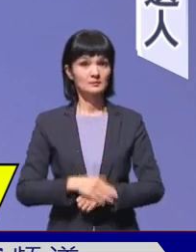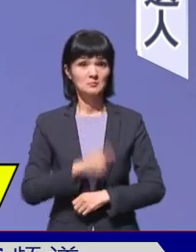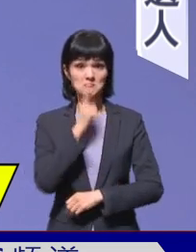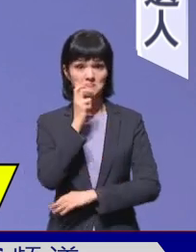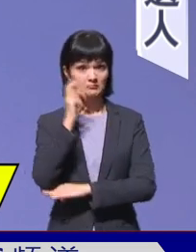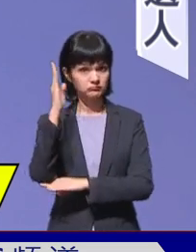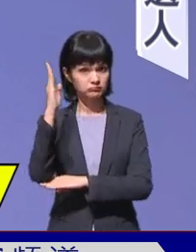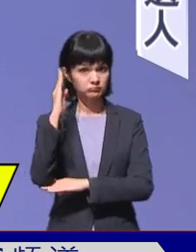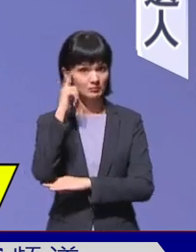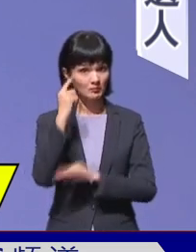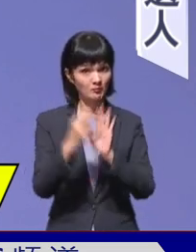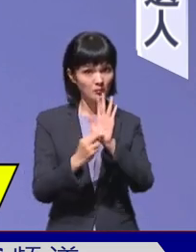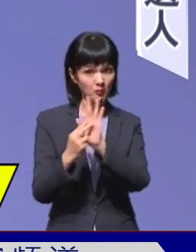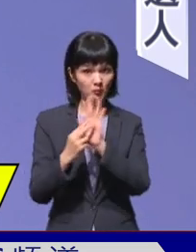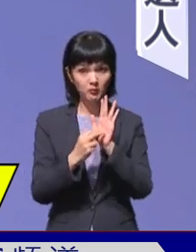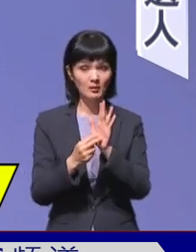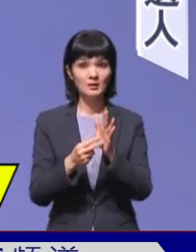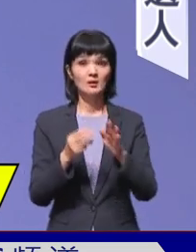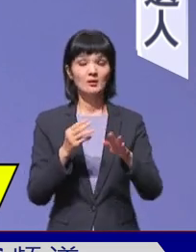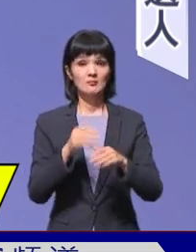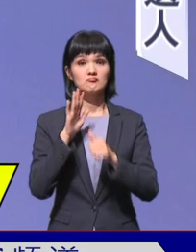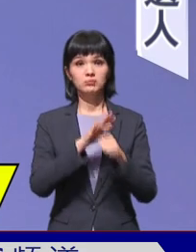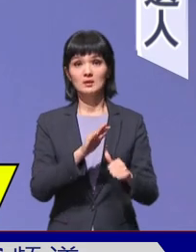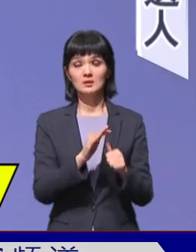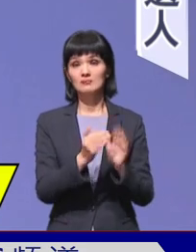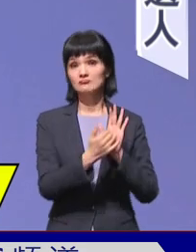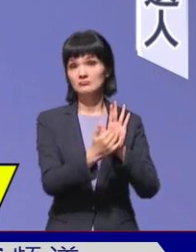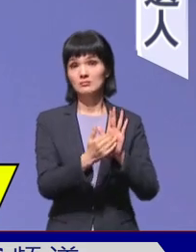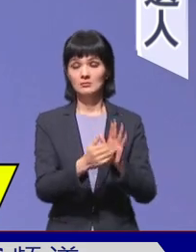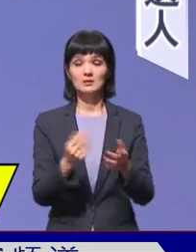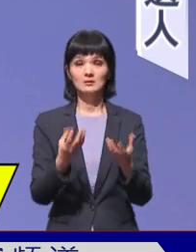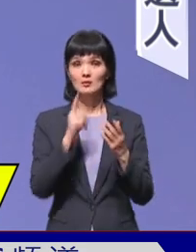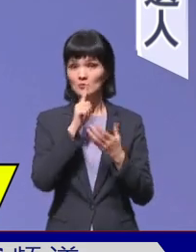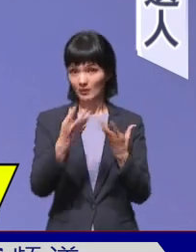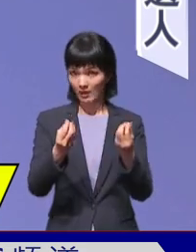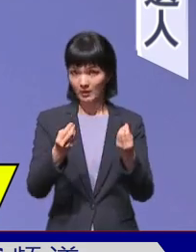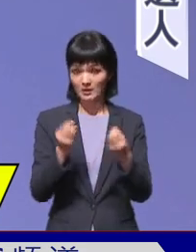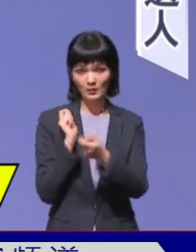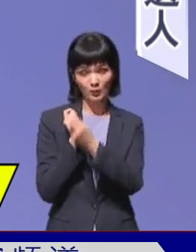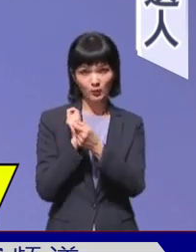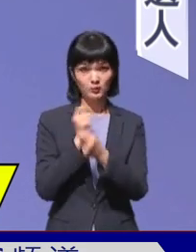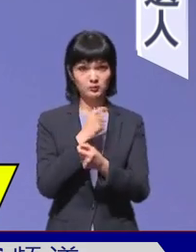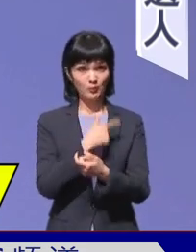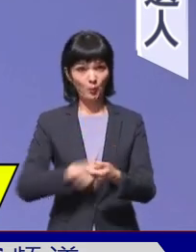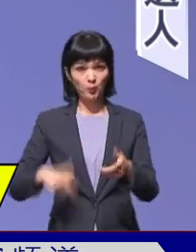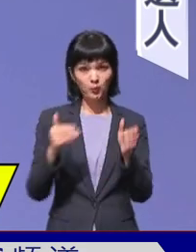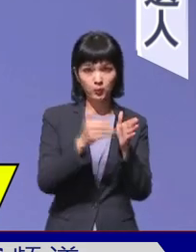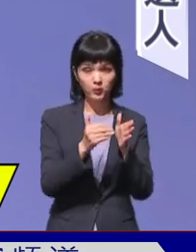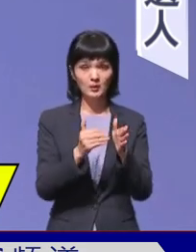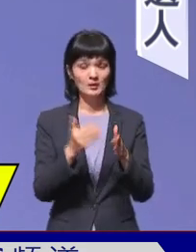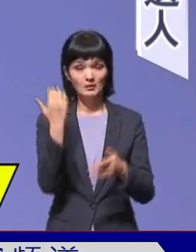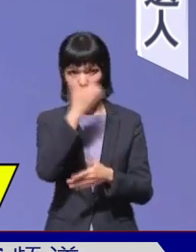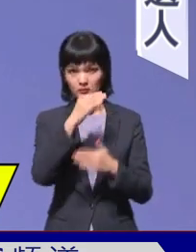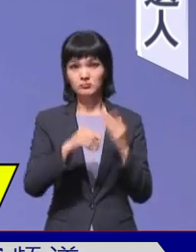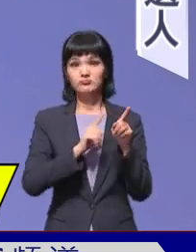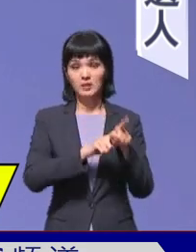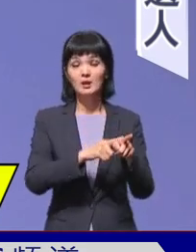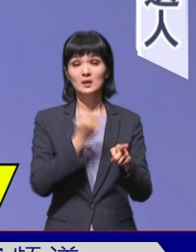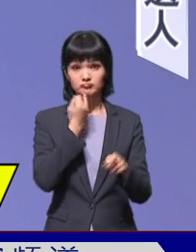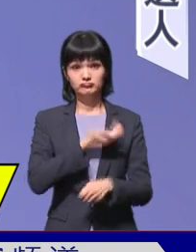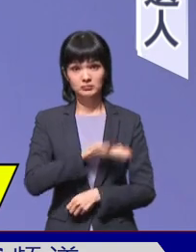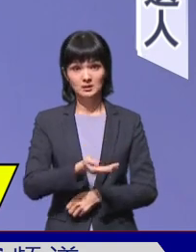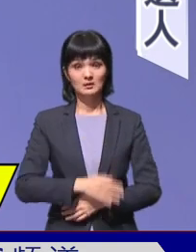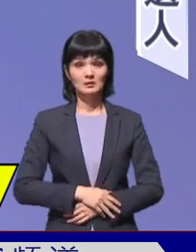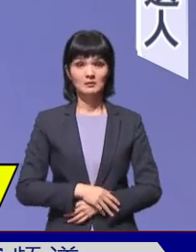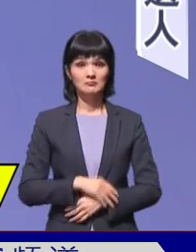何不给他通过的理由，到最近要选举了，突然间有条件通过，所以接下去相关的程